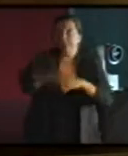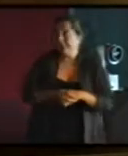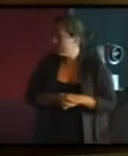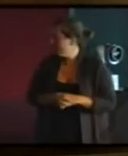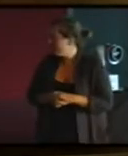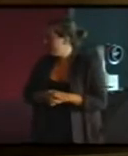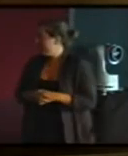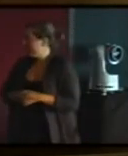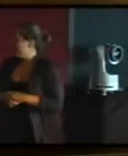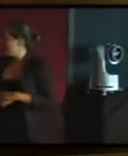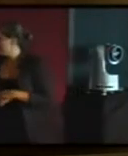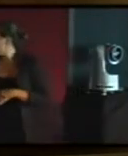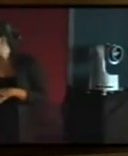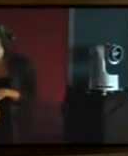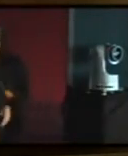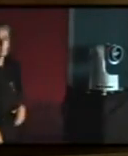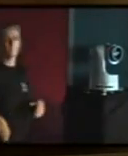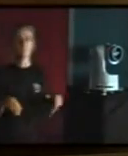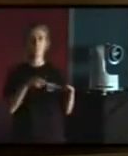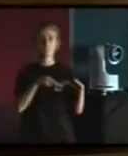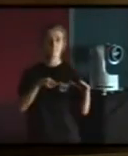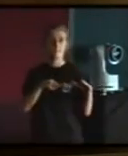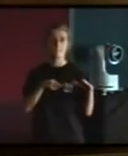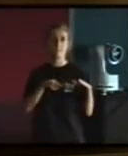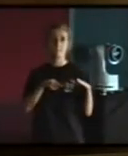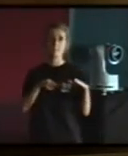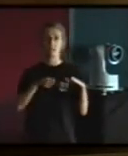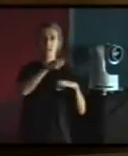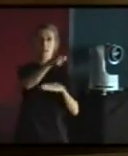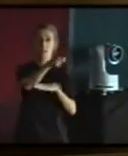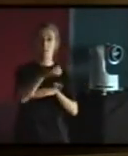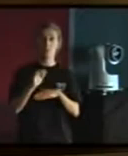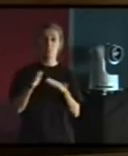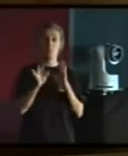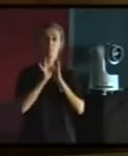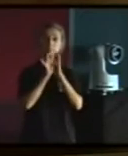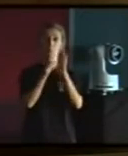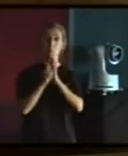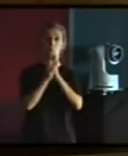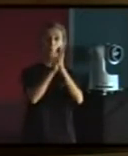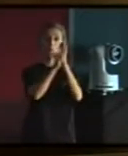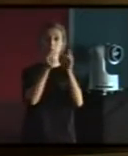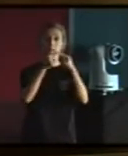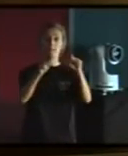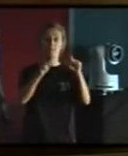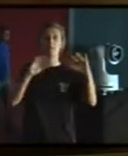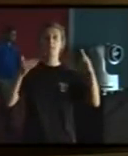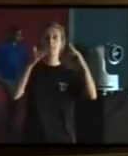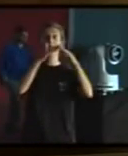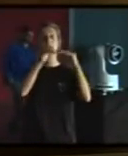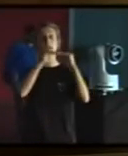Voilà, c'est un escalier comme ça qui relie toutes les fonctions et qui arrive sur le toit.